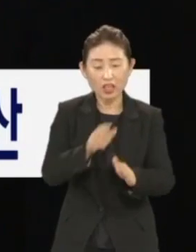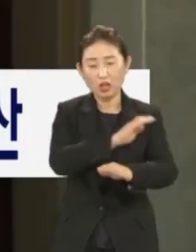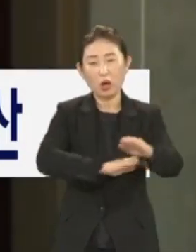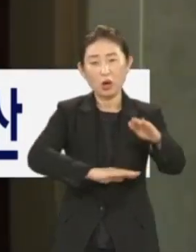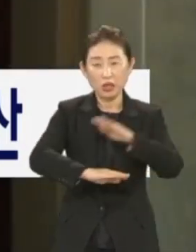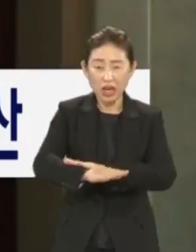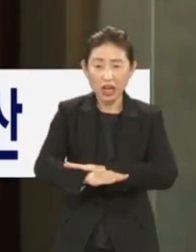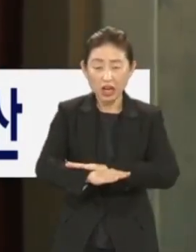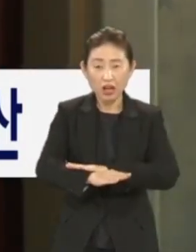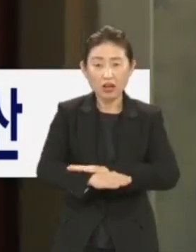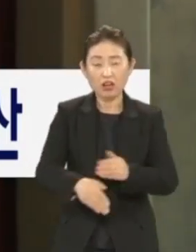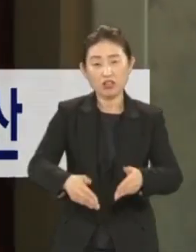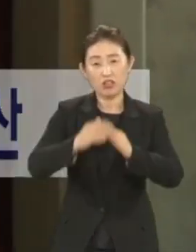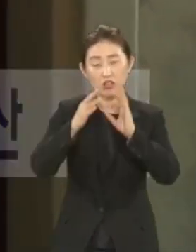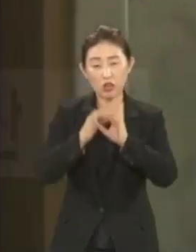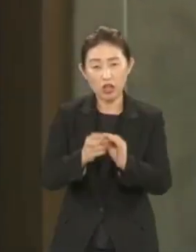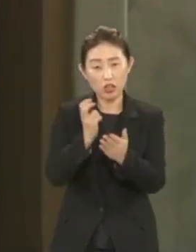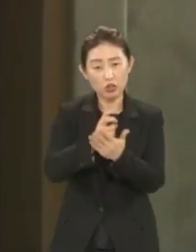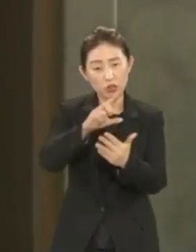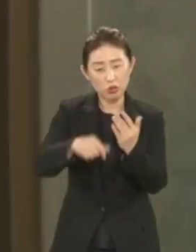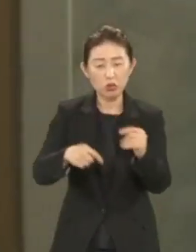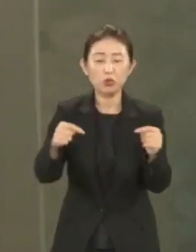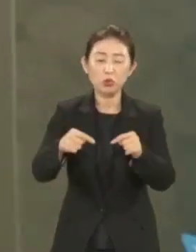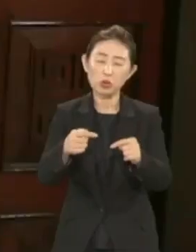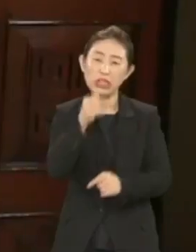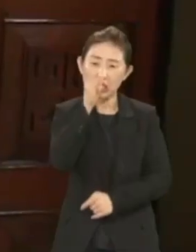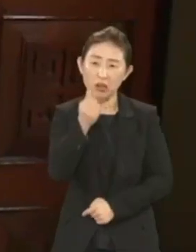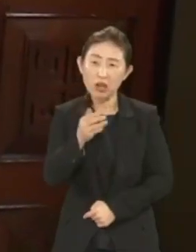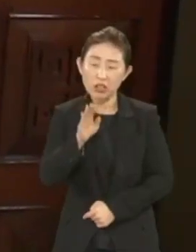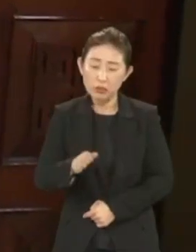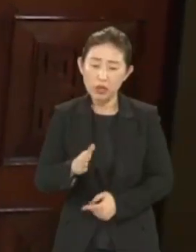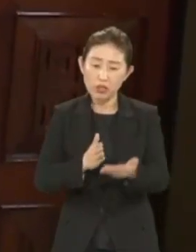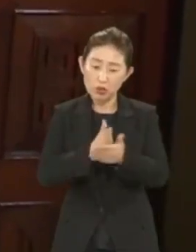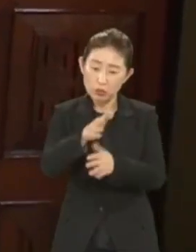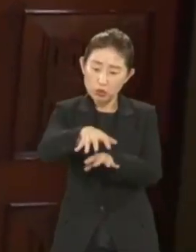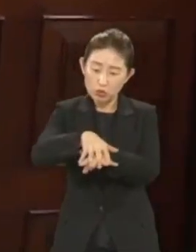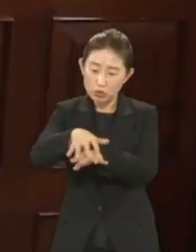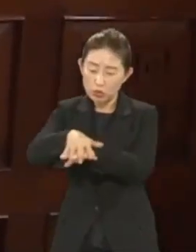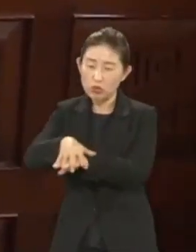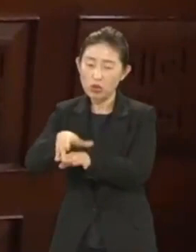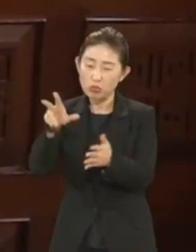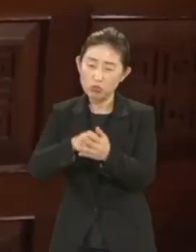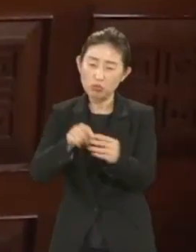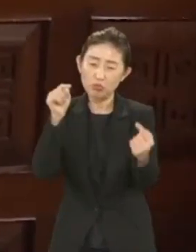여야는 세종의사당 설치 관련 규칙을 논의했지만 전문가 자문단